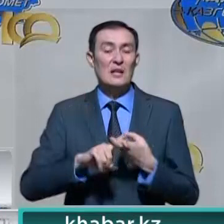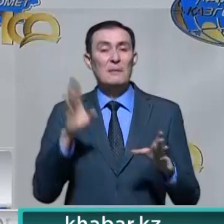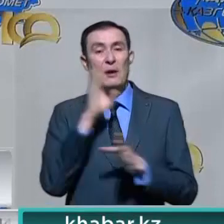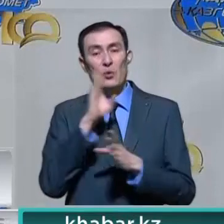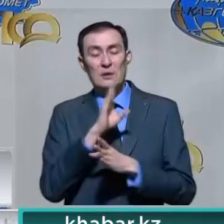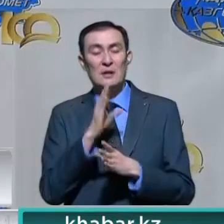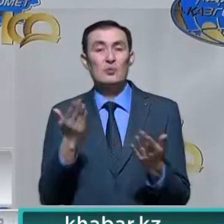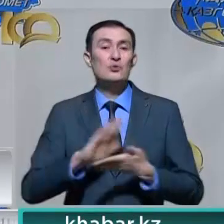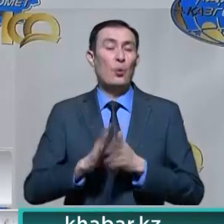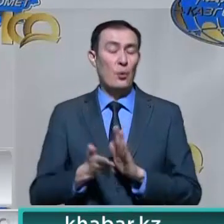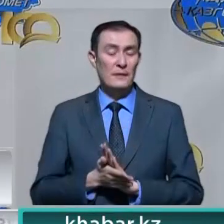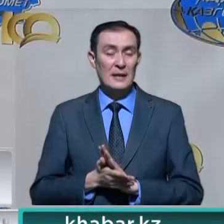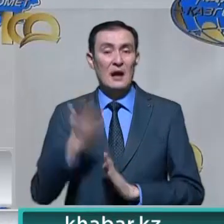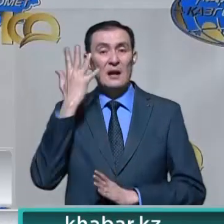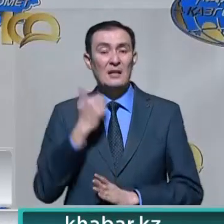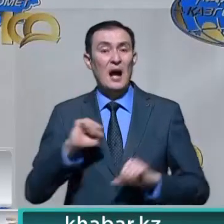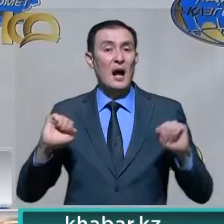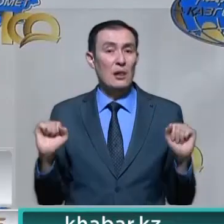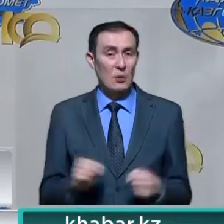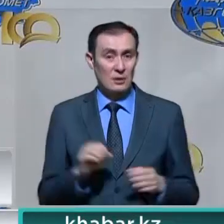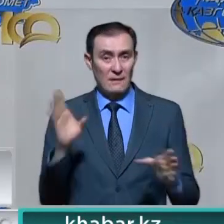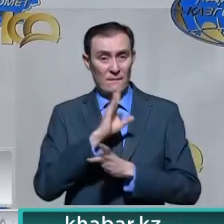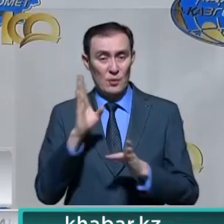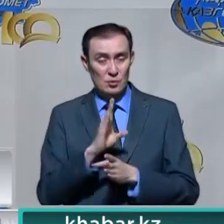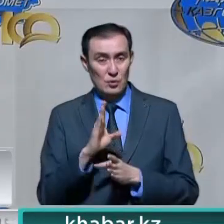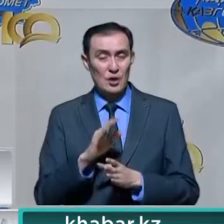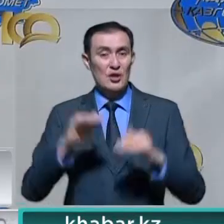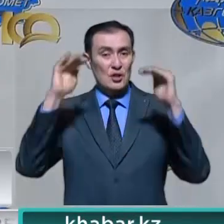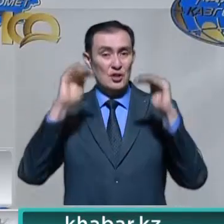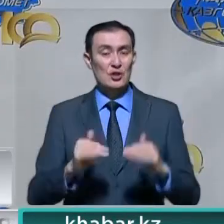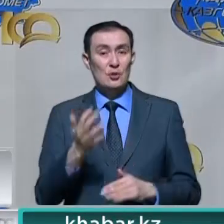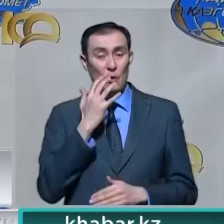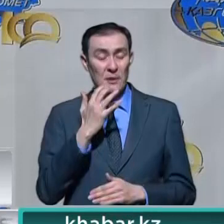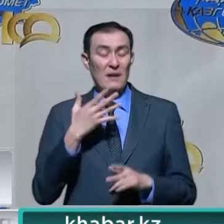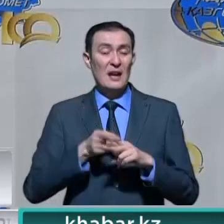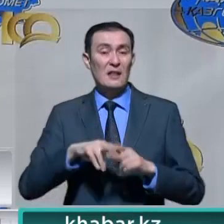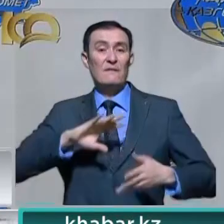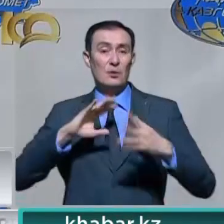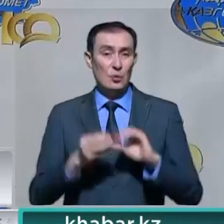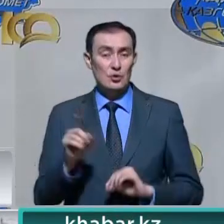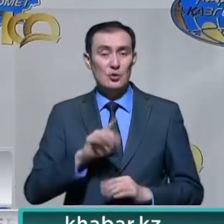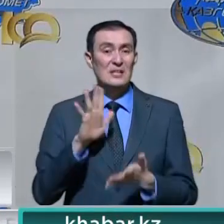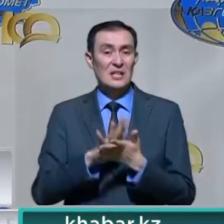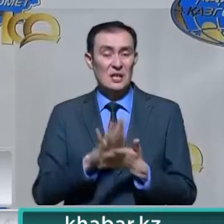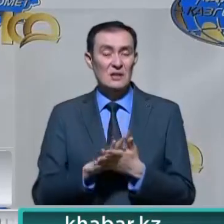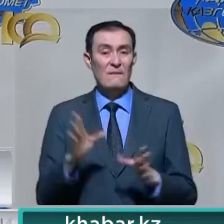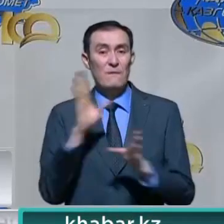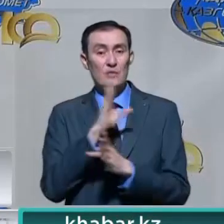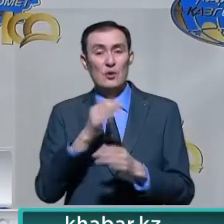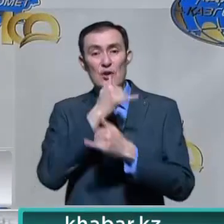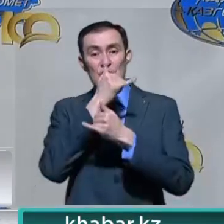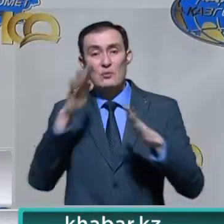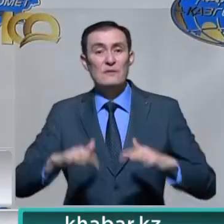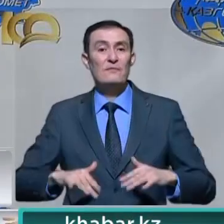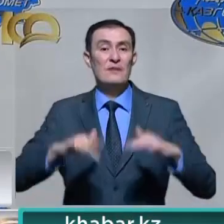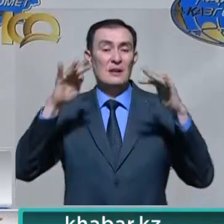погодных и климатических условий. Когда более холодный воздух располагается ниже более теплого, это приводит к тому, что загрязняющий воздух не может